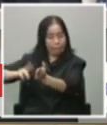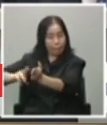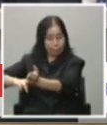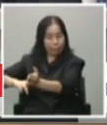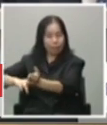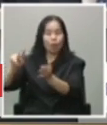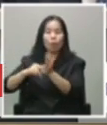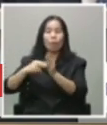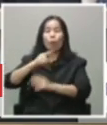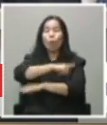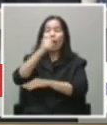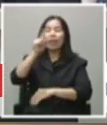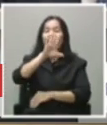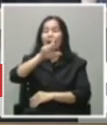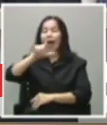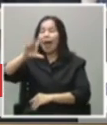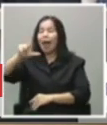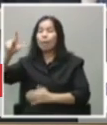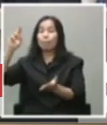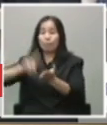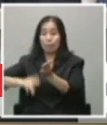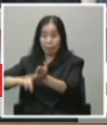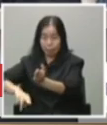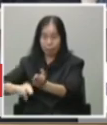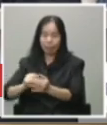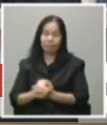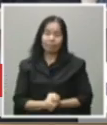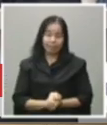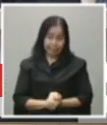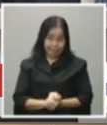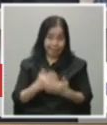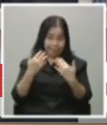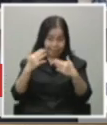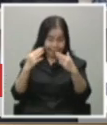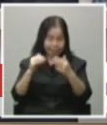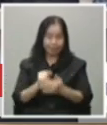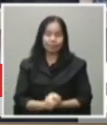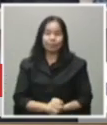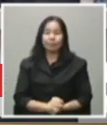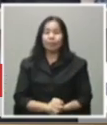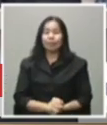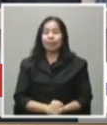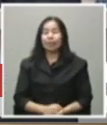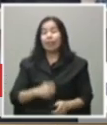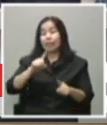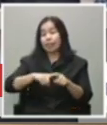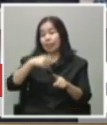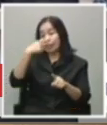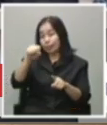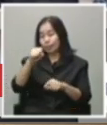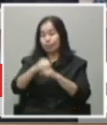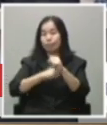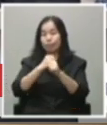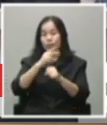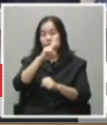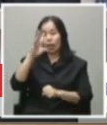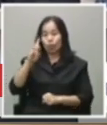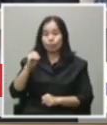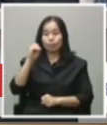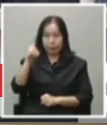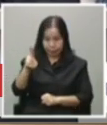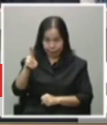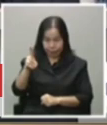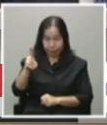คือวันละ5ล้านบาทนะครับทีนี้ท่านประธานตามผมมานะครับเมื่อเดือนตุลาคม2561